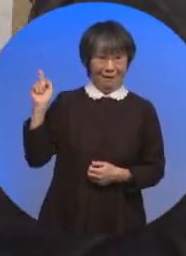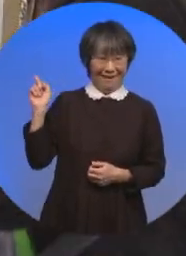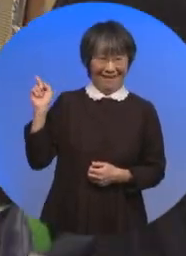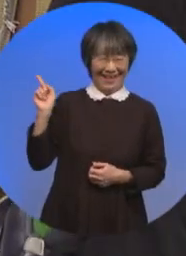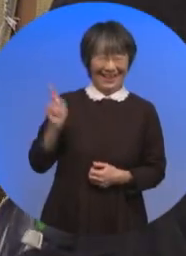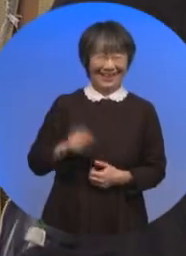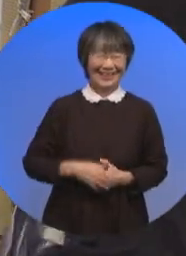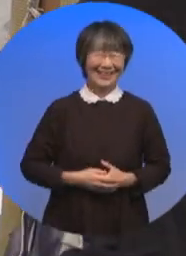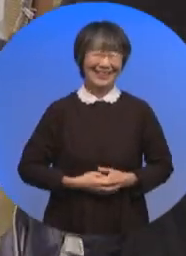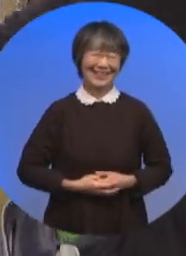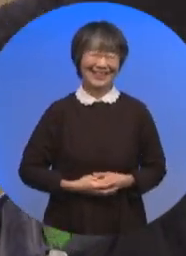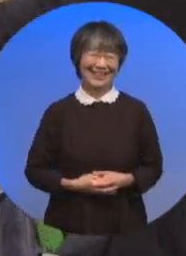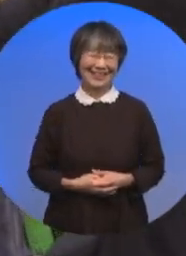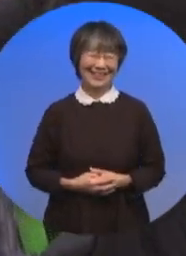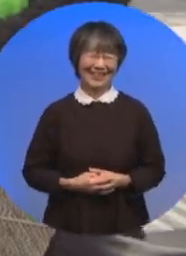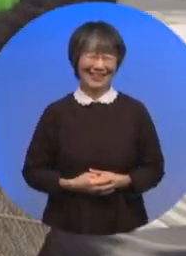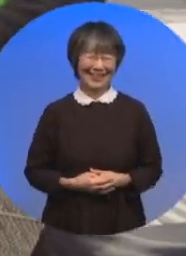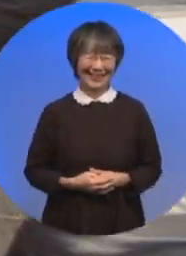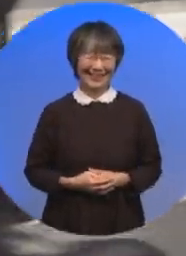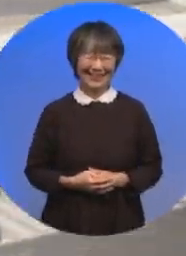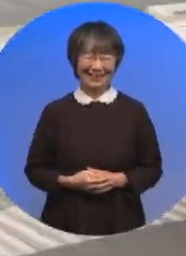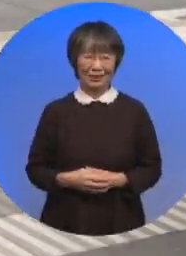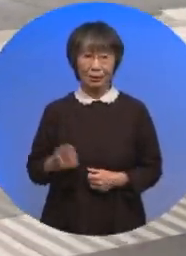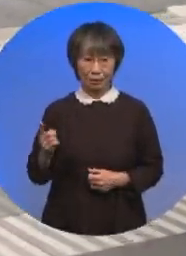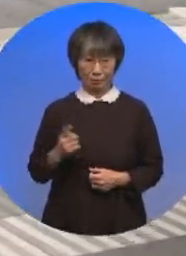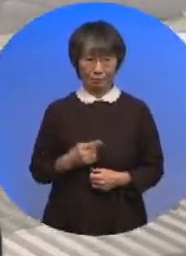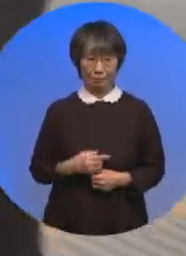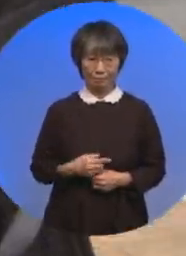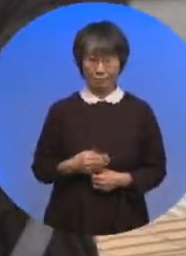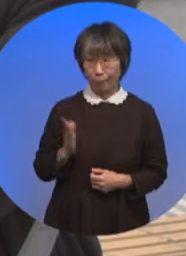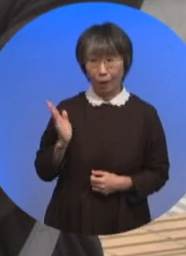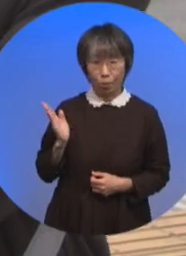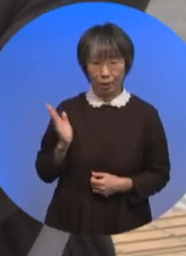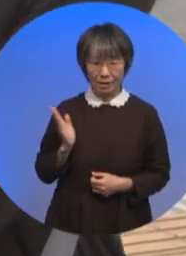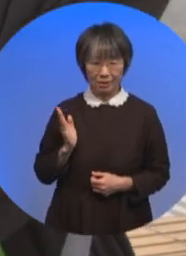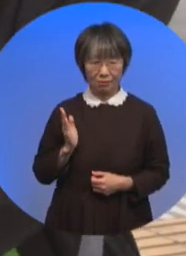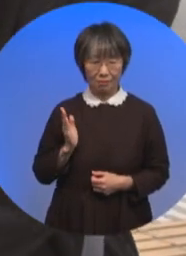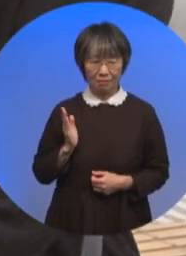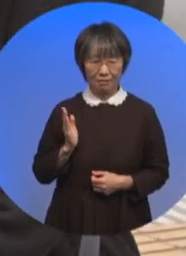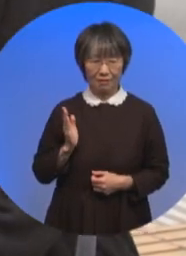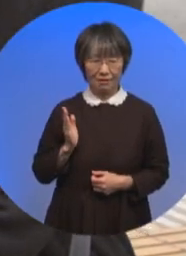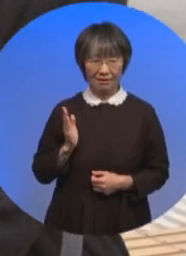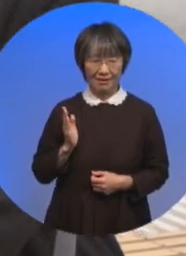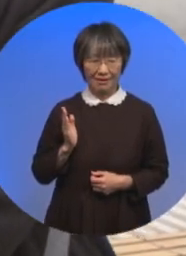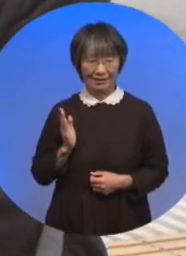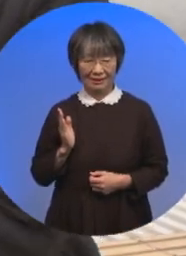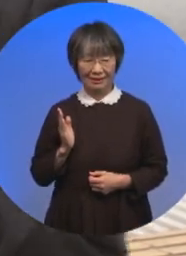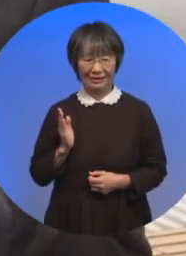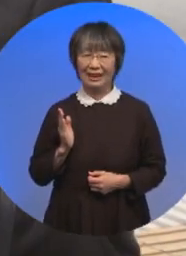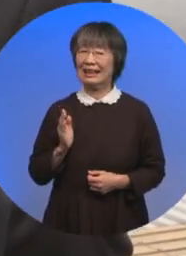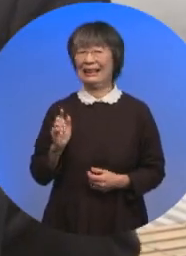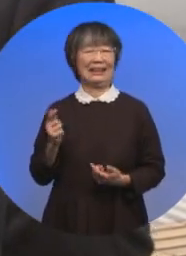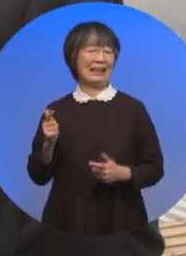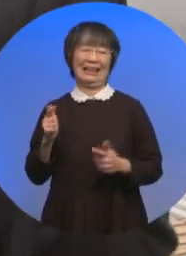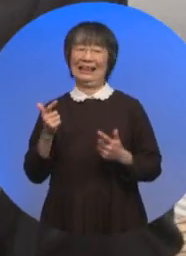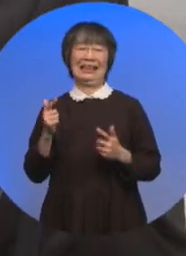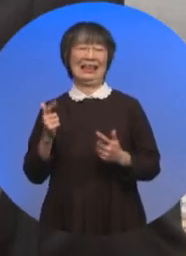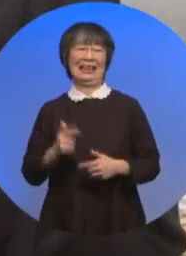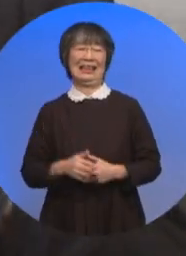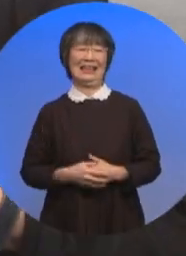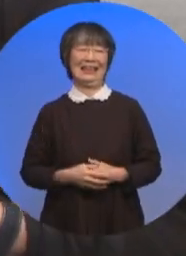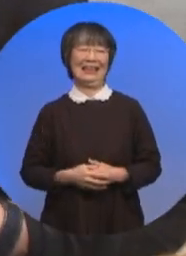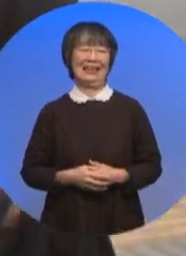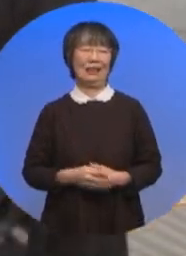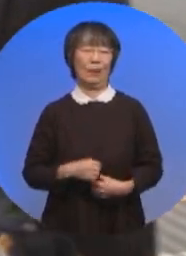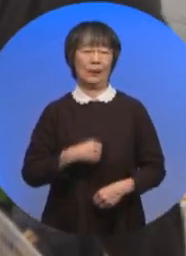呼ばんといて。まず解決して。僕は知らないですか。 坂東英二さんですよ。 これたまらんでよ、お母さん。あんまり それは違う。 違う、 真面